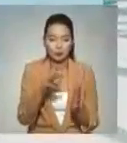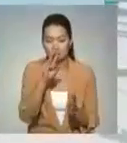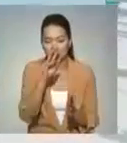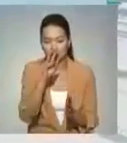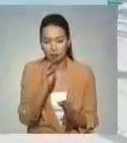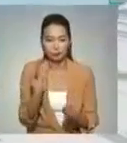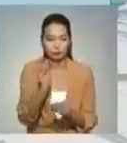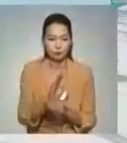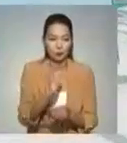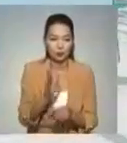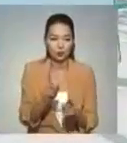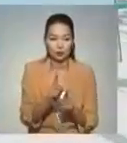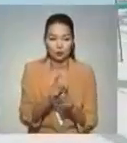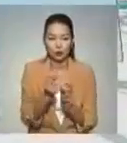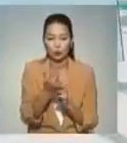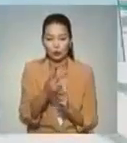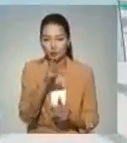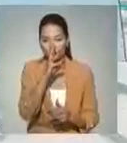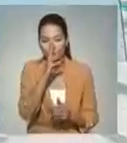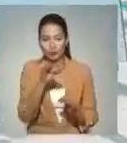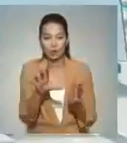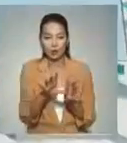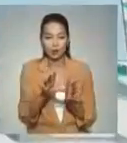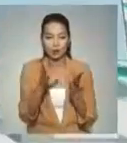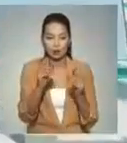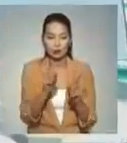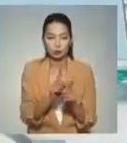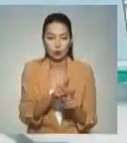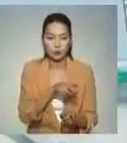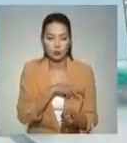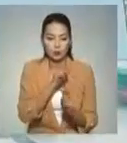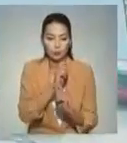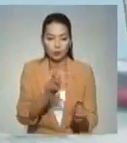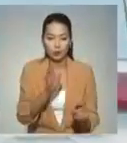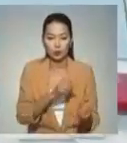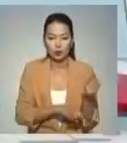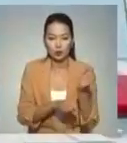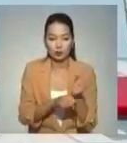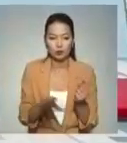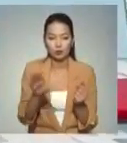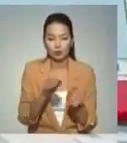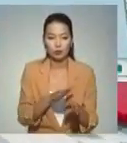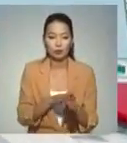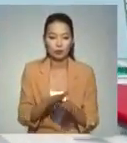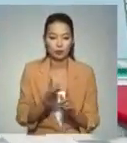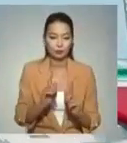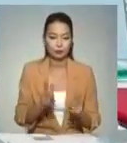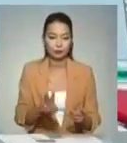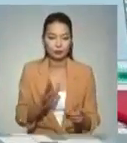бірге 13-ші жалақы мен энергетиктер күніне қарсы сыйақы да беріледі. Осылайша жұмысшылардың талабы толығымен қанағаттандырылды.